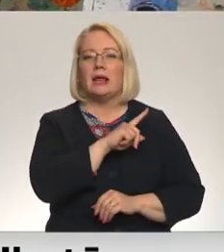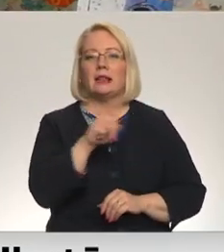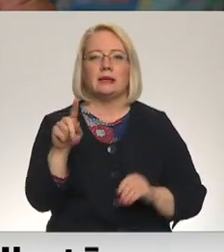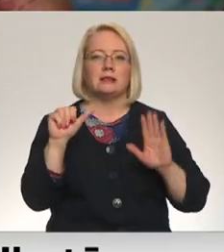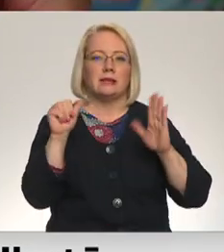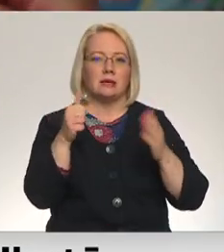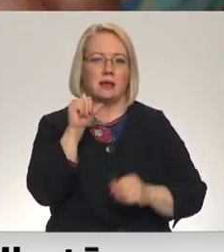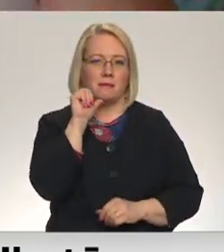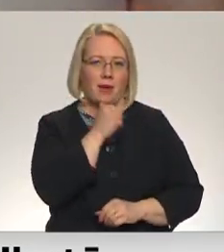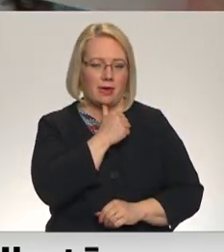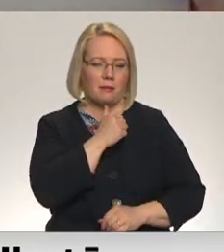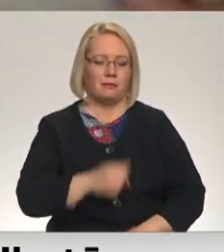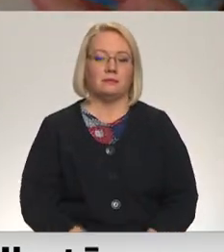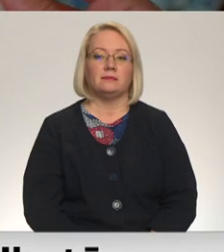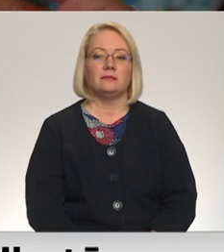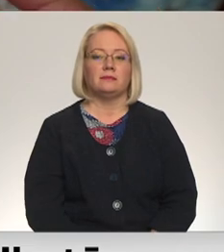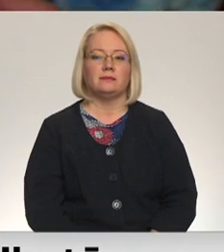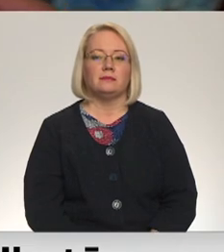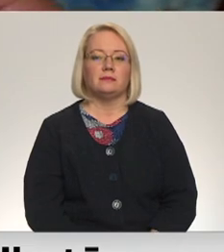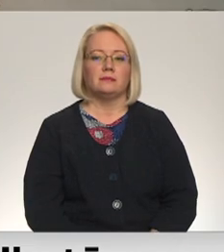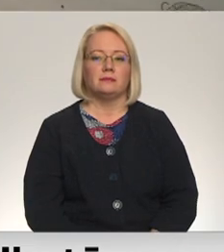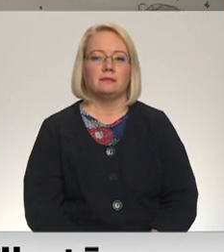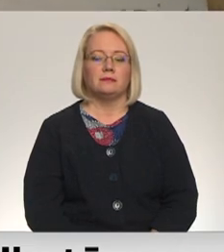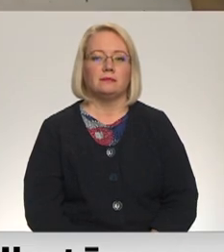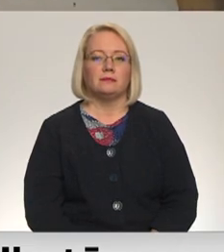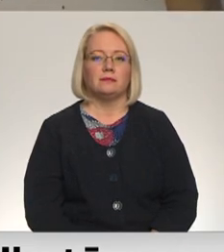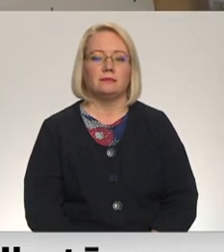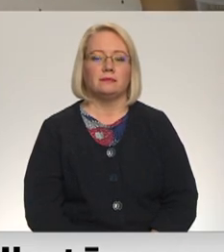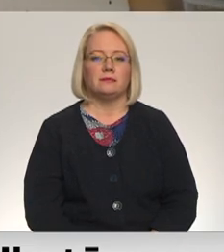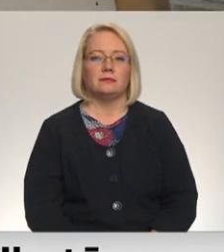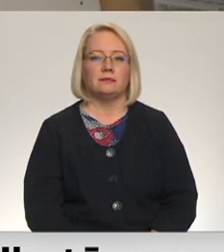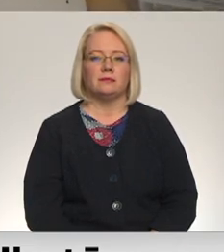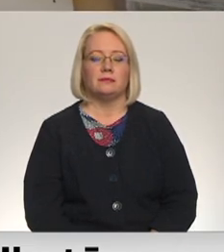6. maijam. Diana Boltiņa, Miku Sandersons, Zemgales reģionālā televīzija.